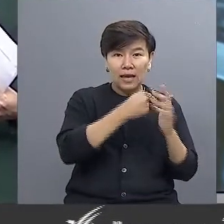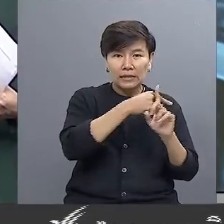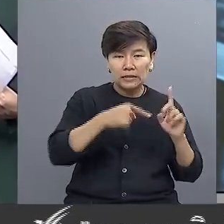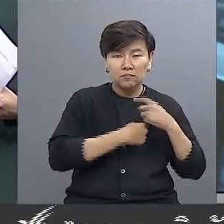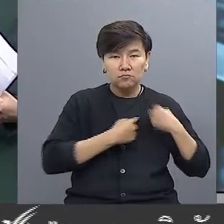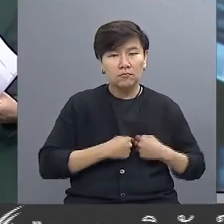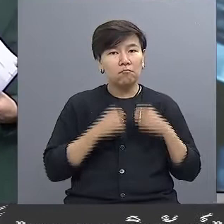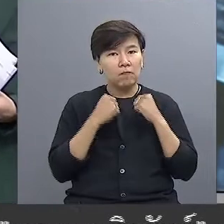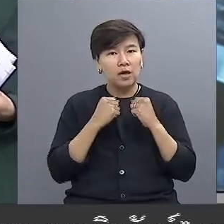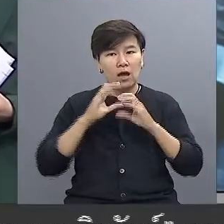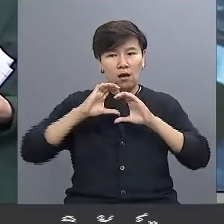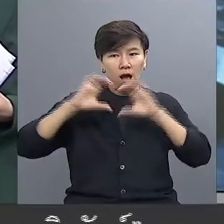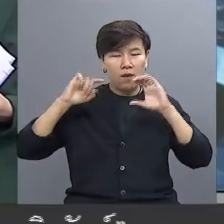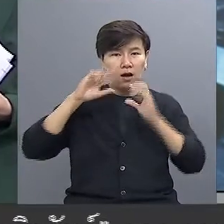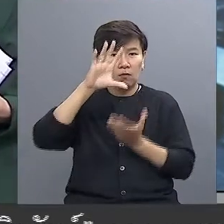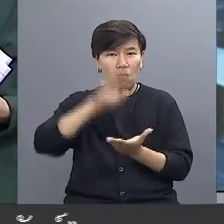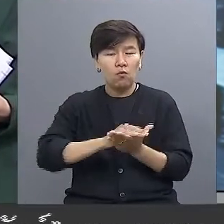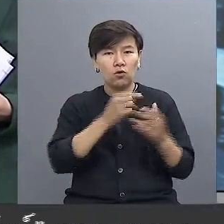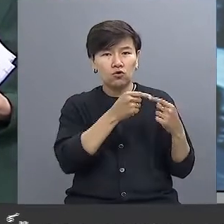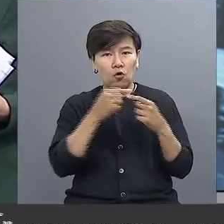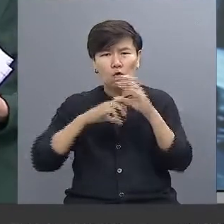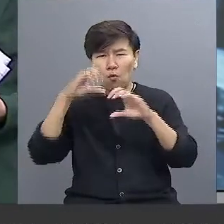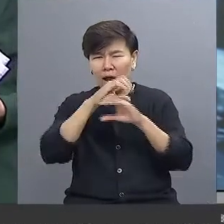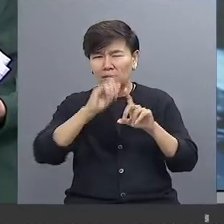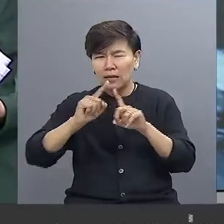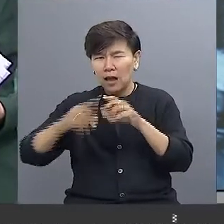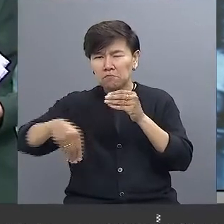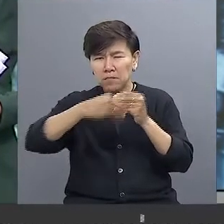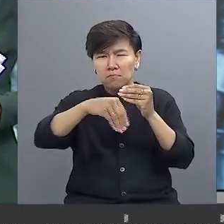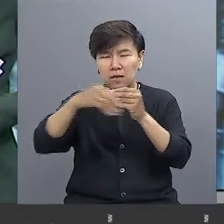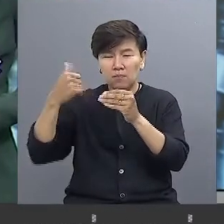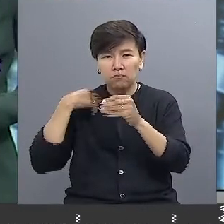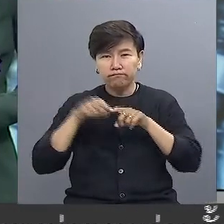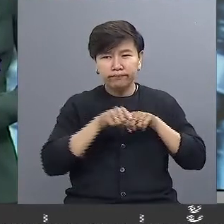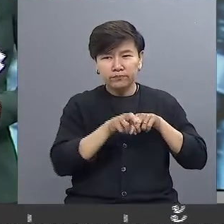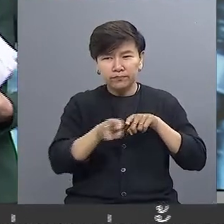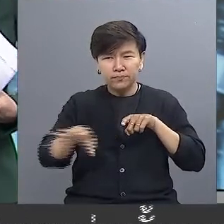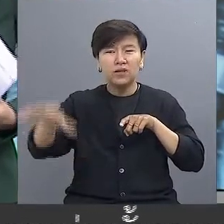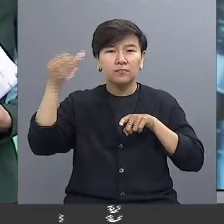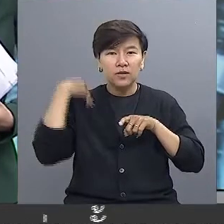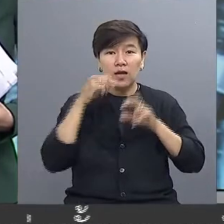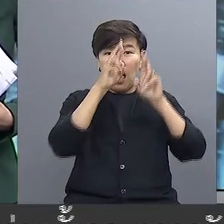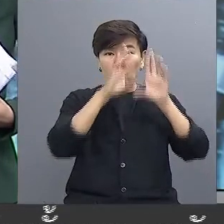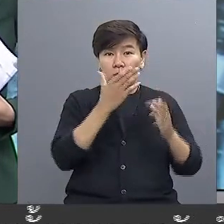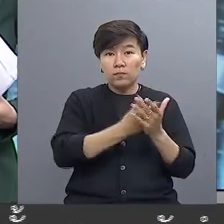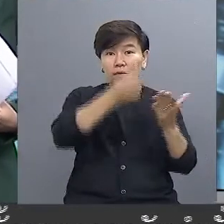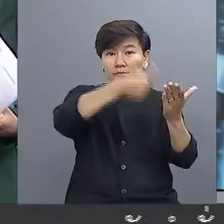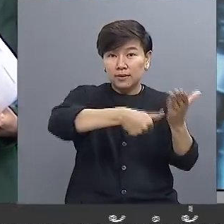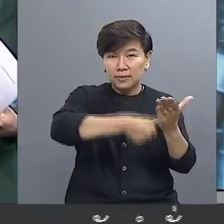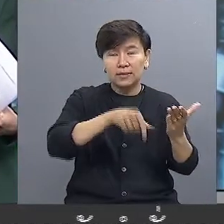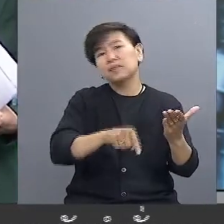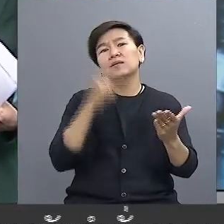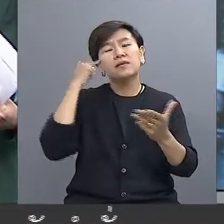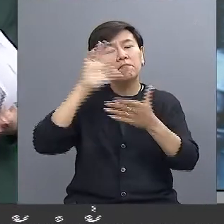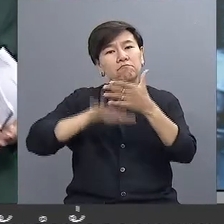รัฐบาลสามารถนำไปต่อยอดทำโครงการใหม่ได้มากมายแม้แต่เรื่องการปรับระบบภาษีหรือดีไซน์สังคม